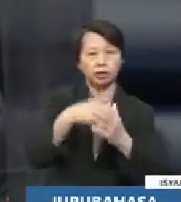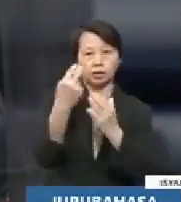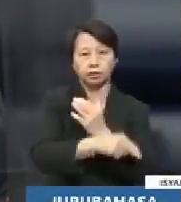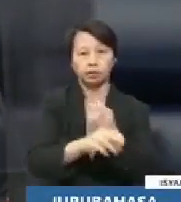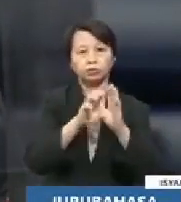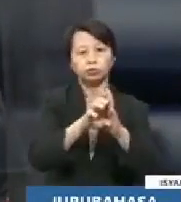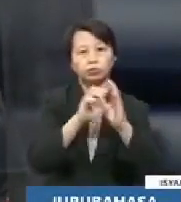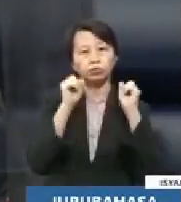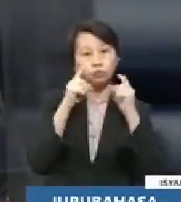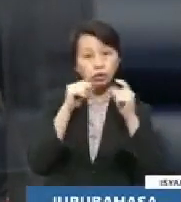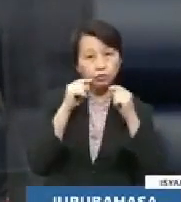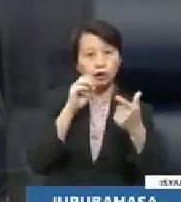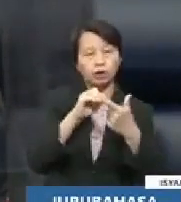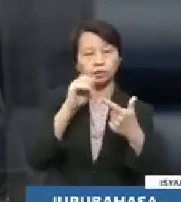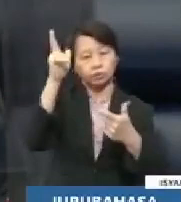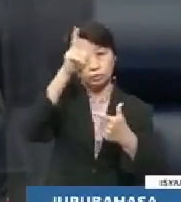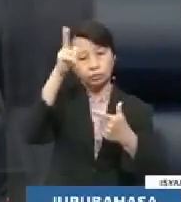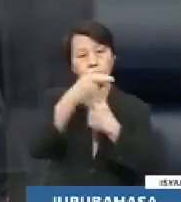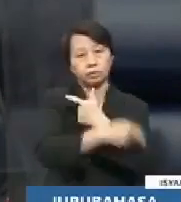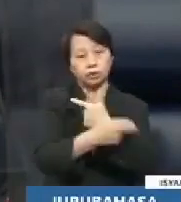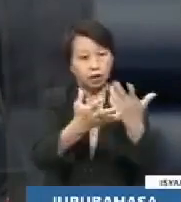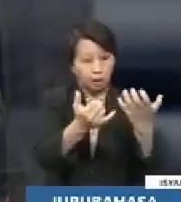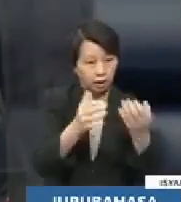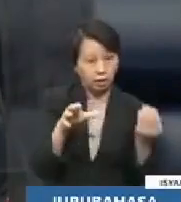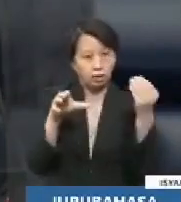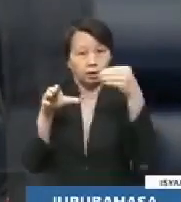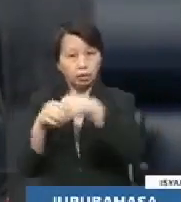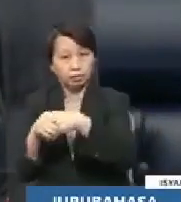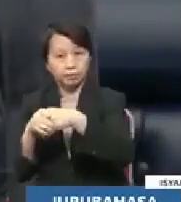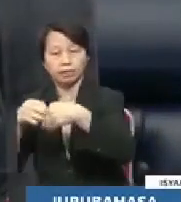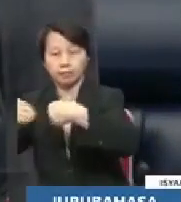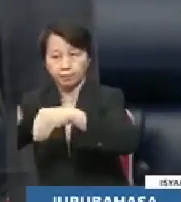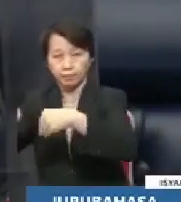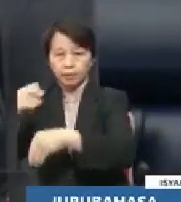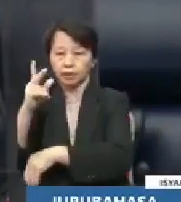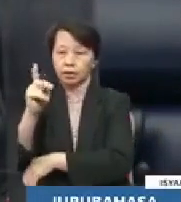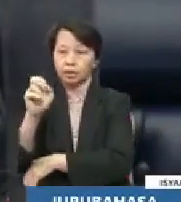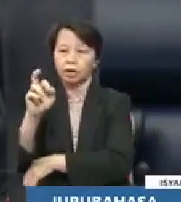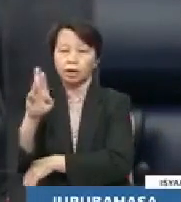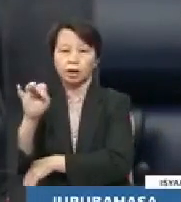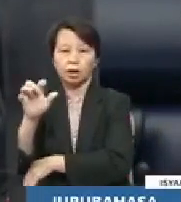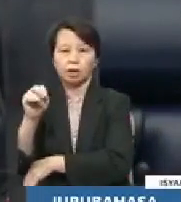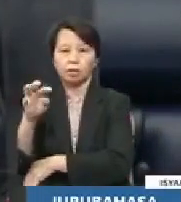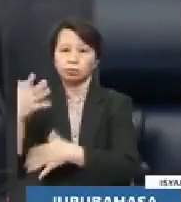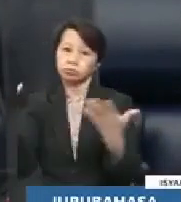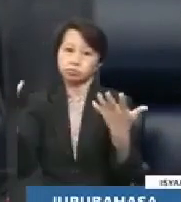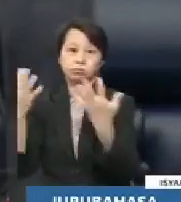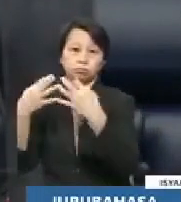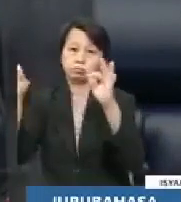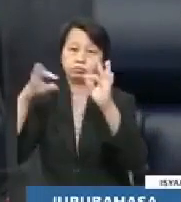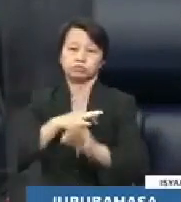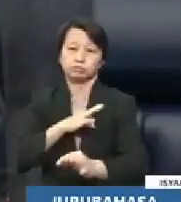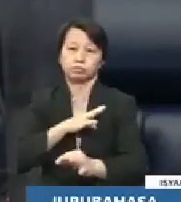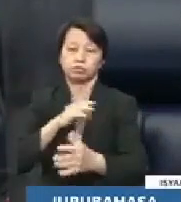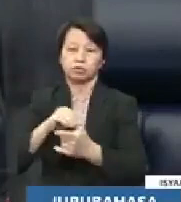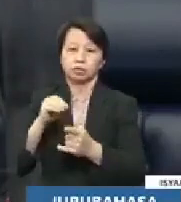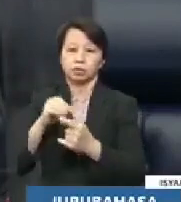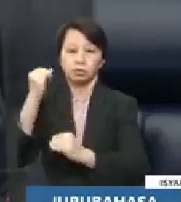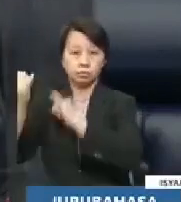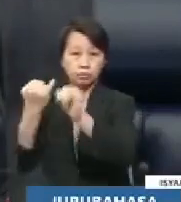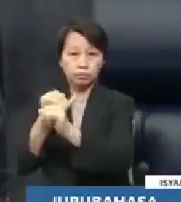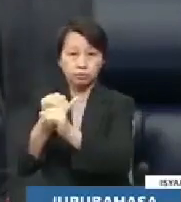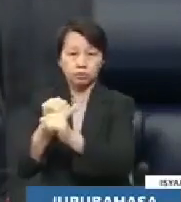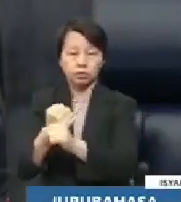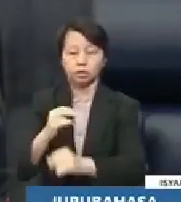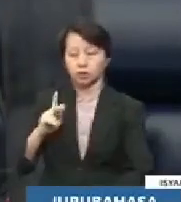seperti pihak swasta ataupun pihak kerajaan Negeri ya ingin terlibat dalam pasaran karbon sukarela dan ke banter bangsa lima menteri